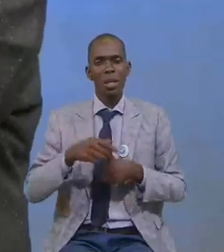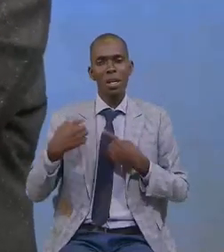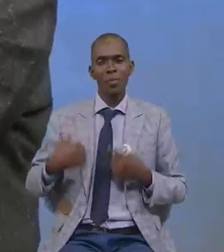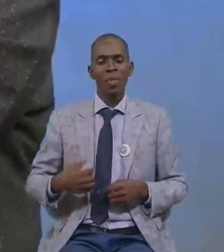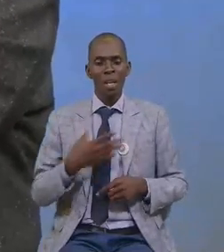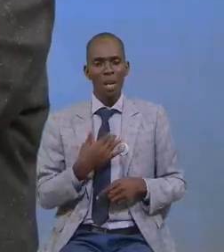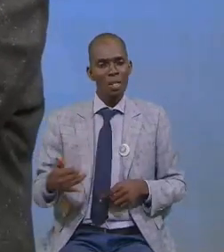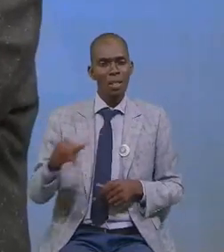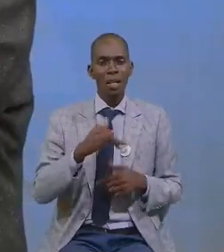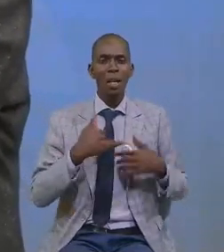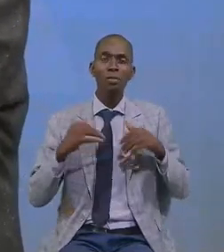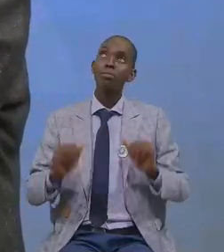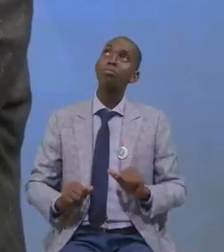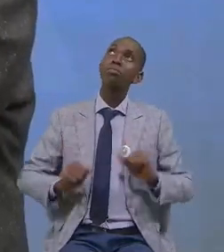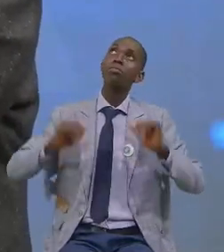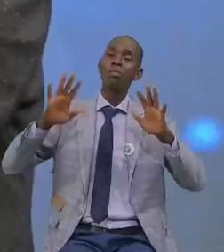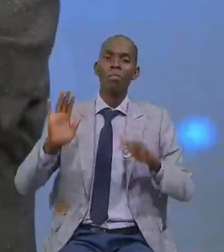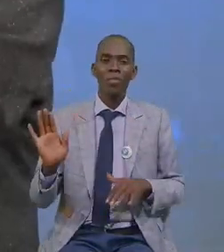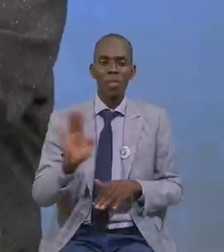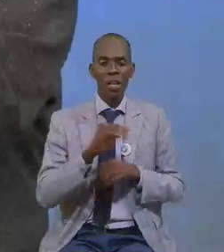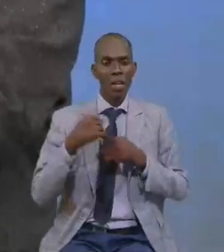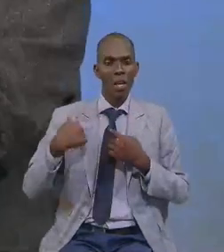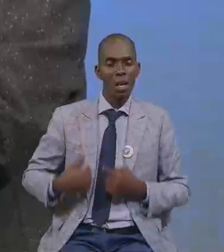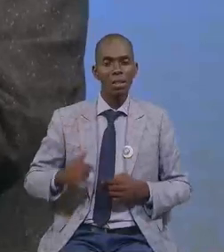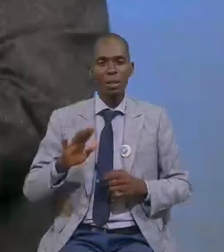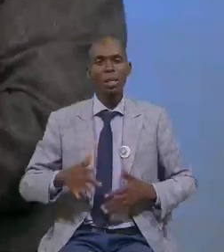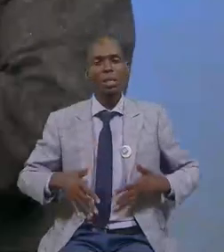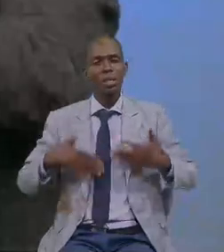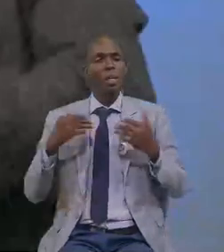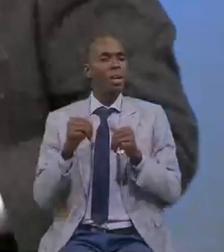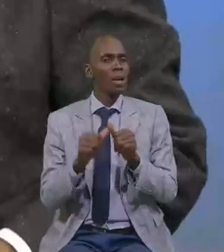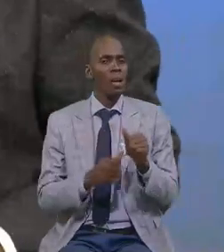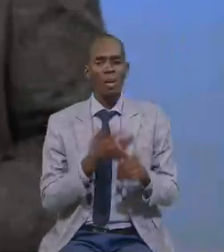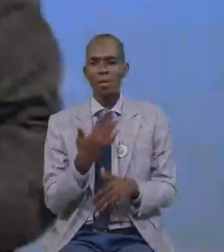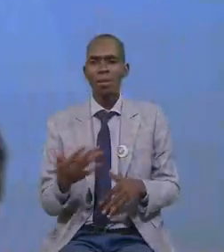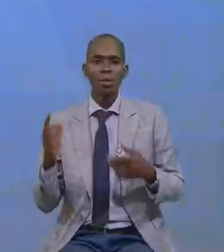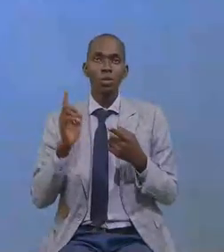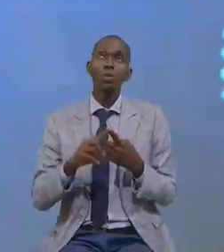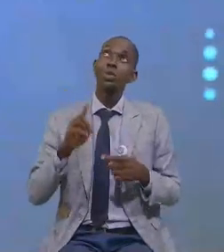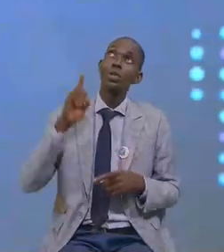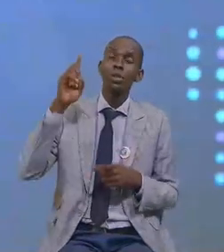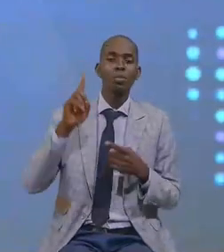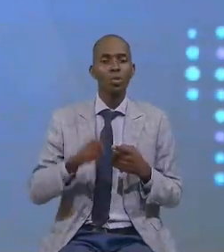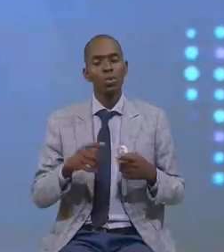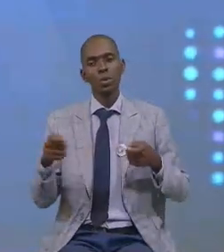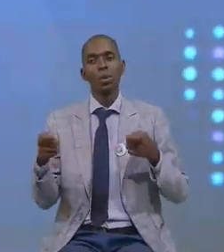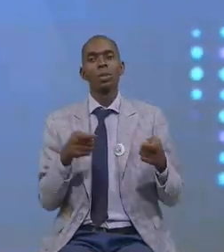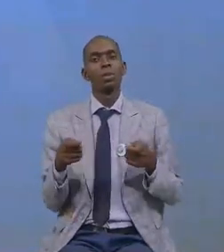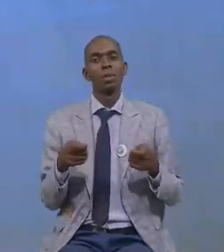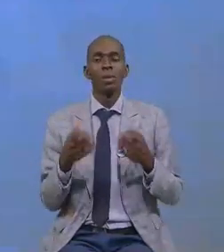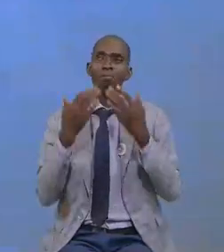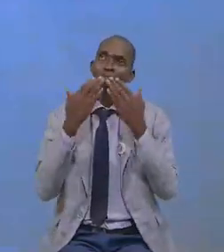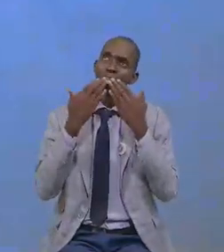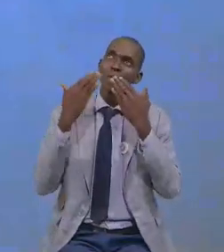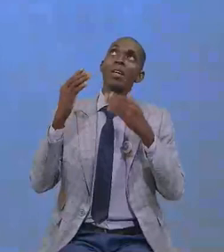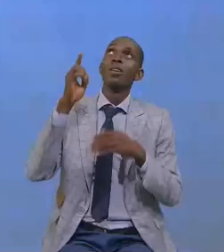Ils se sont abandonnés, ils ont abandonné leur cœur, leur vie au Seigneur, tout au Seigneur afin de régner sur eux. Dieu